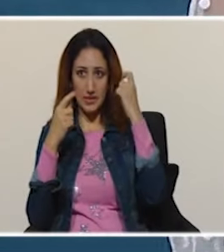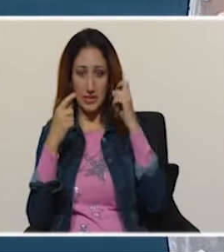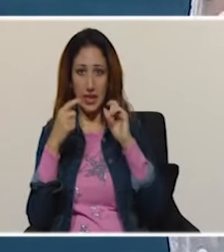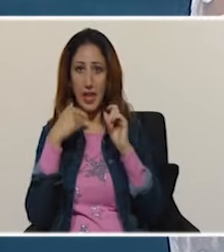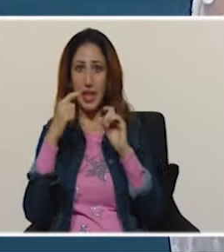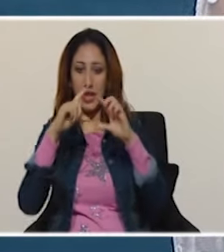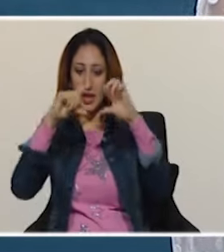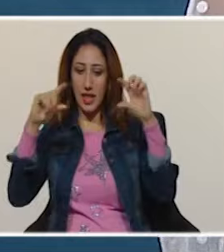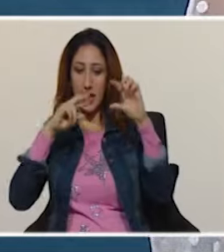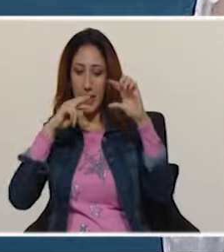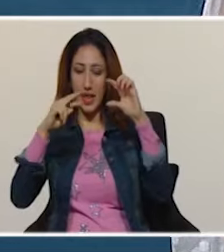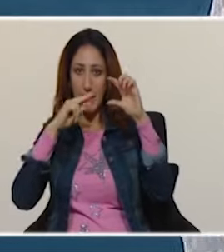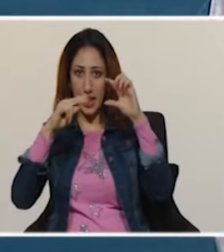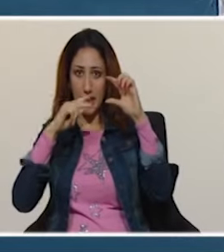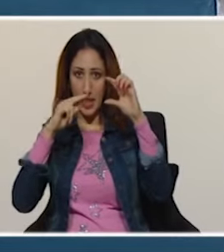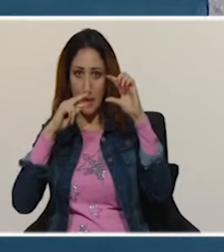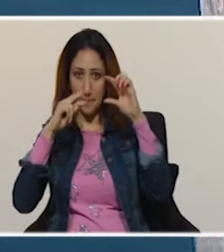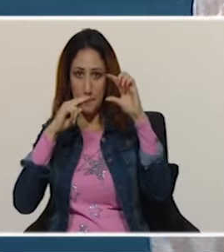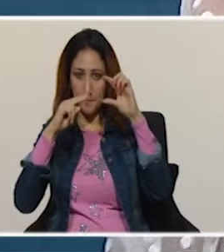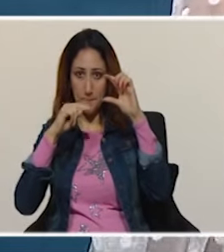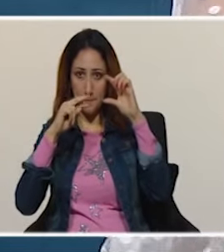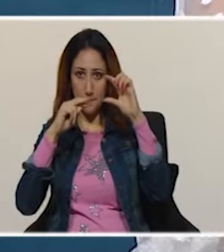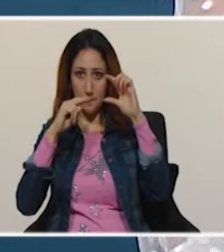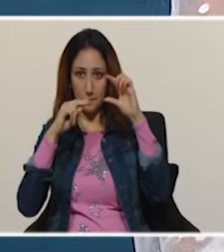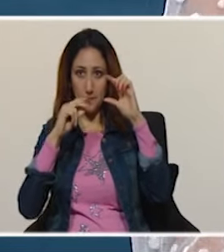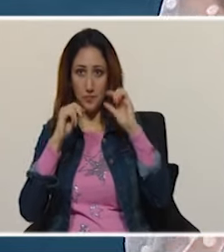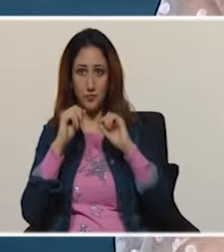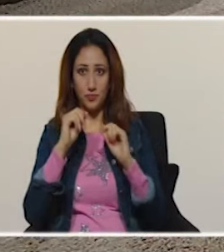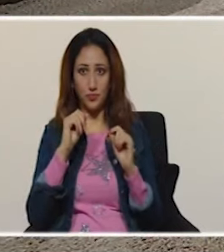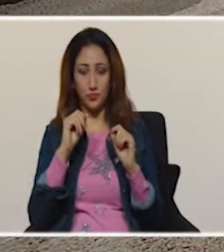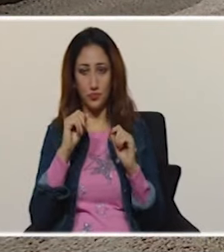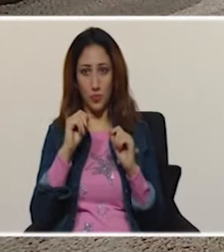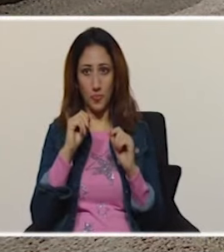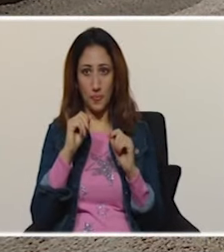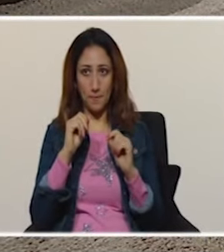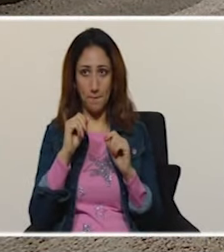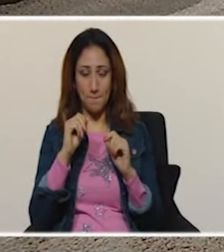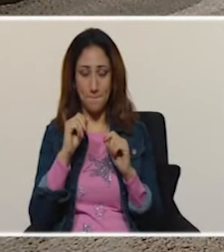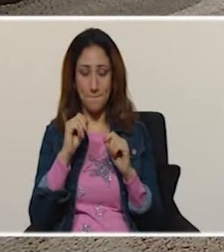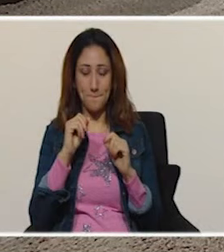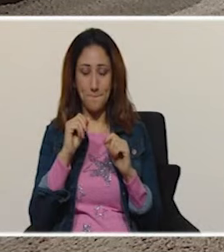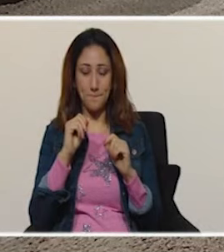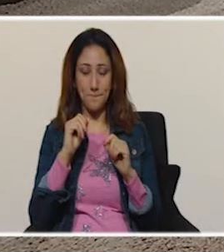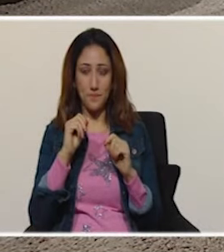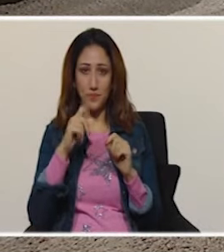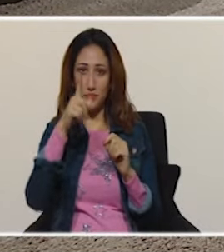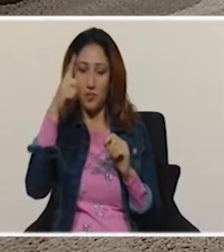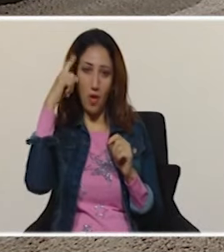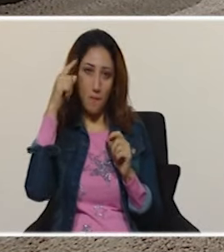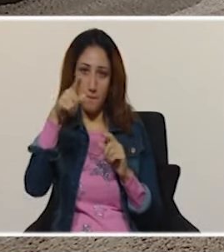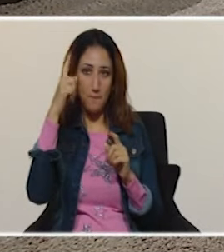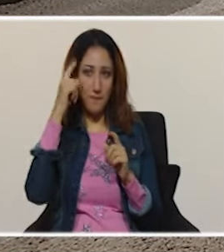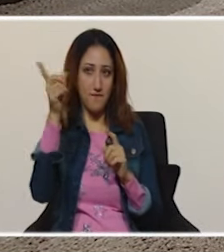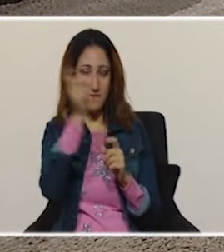الحديث انه مش ممكن تبردي هلا يمكن هيك انه انت ببرري له وقت حر. انا